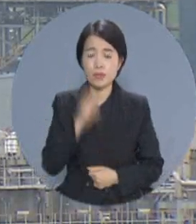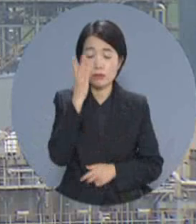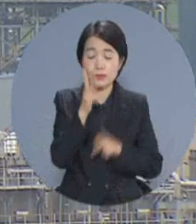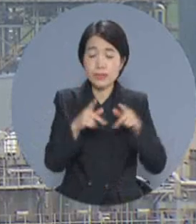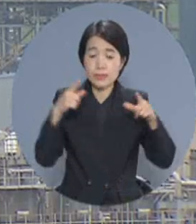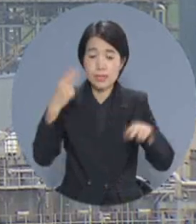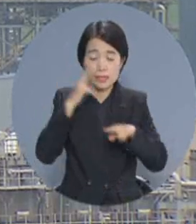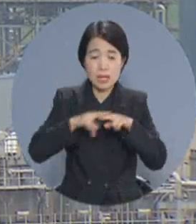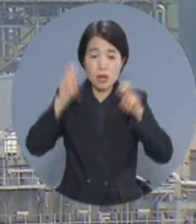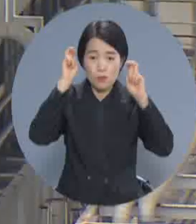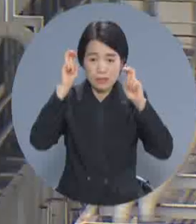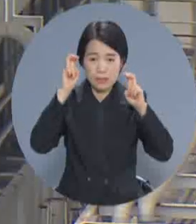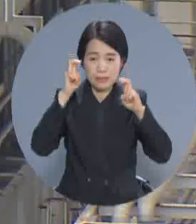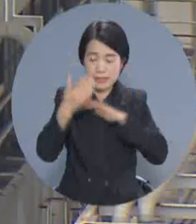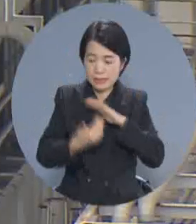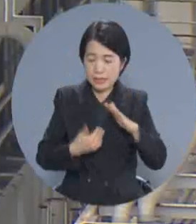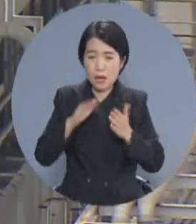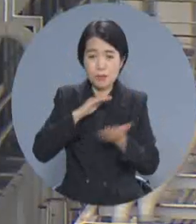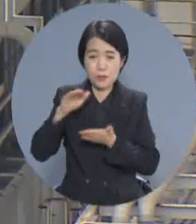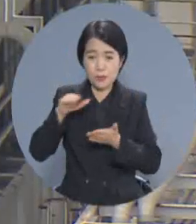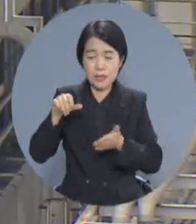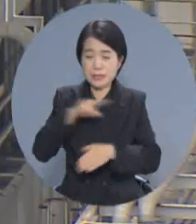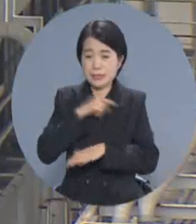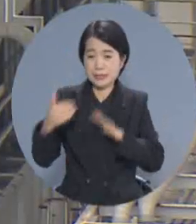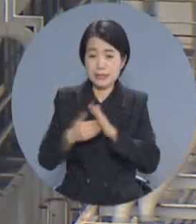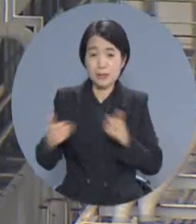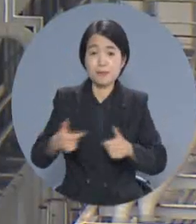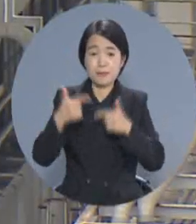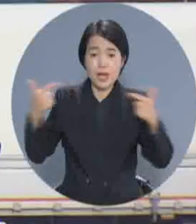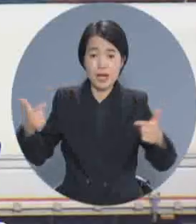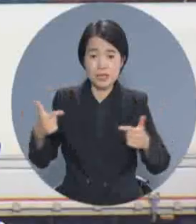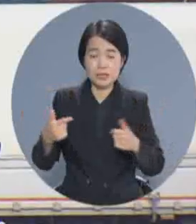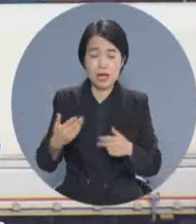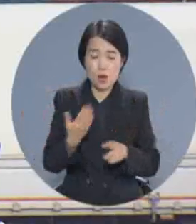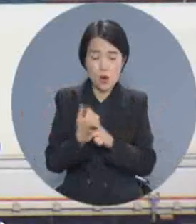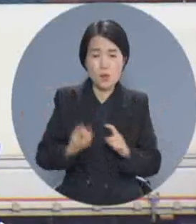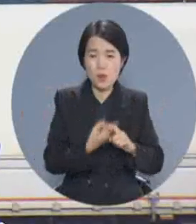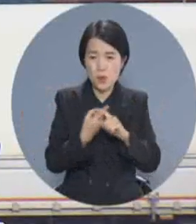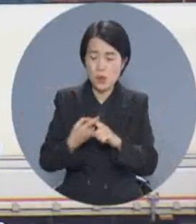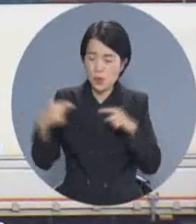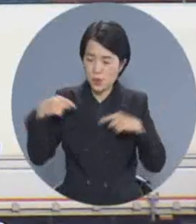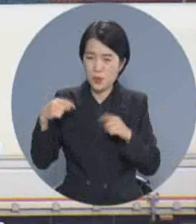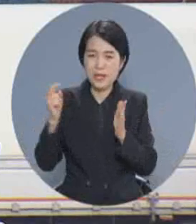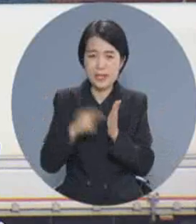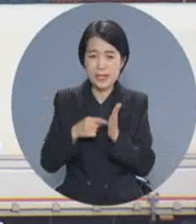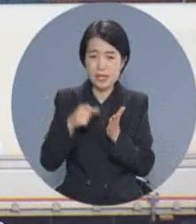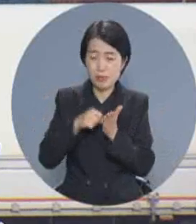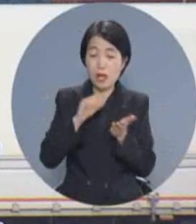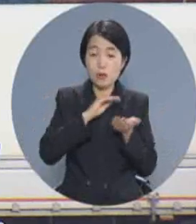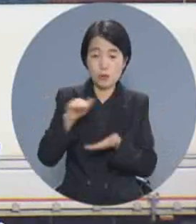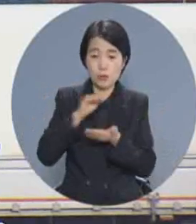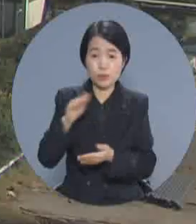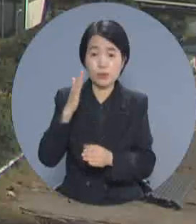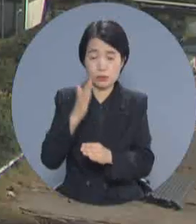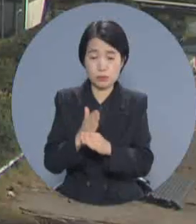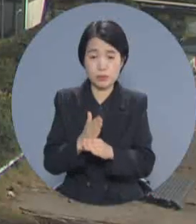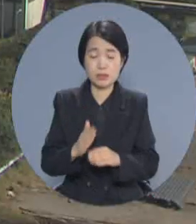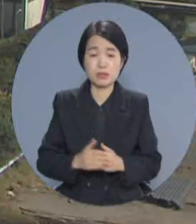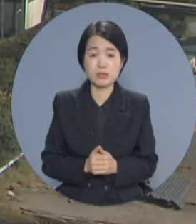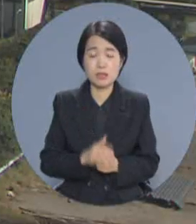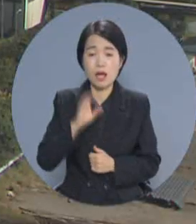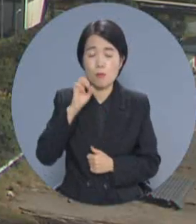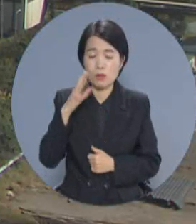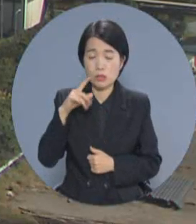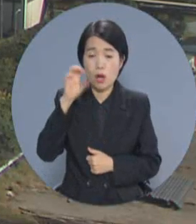산단 석유화학 기업들은 사전 출하 물량을 최대한 늘리고 화물연대와 협의해 일부 긴급 물량을 내보내고 있습니다.